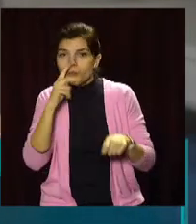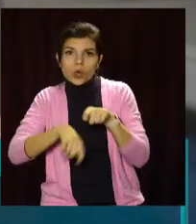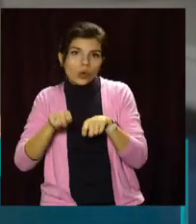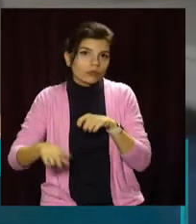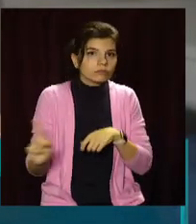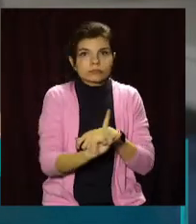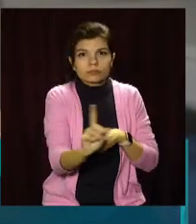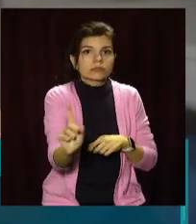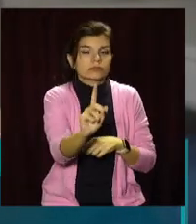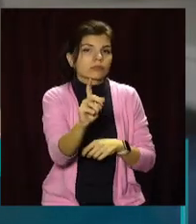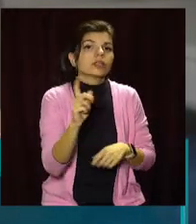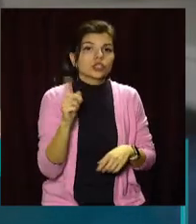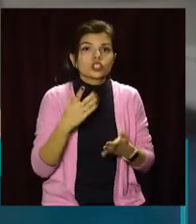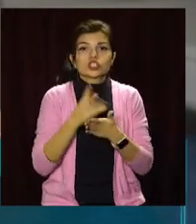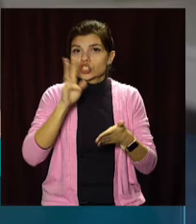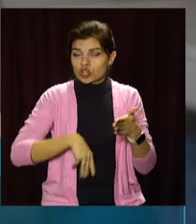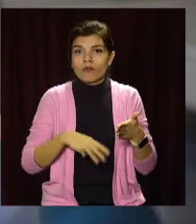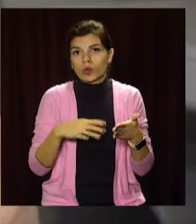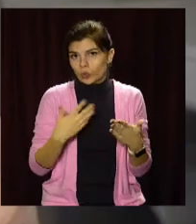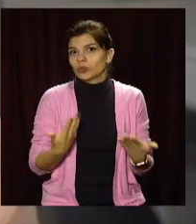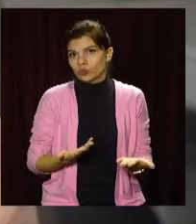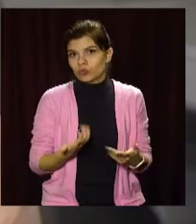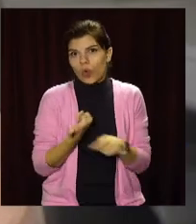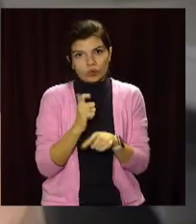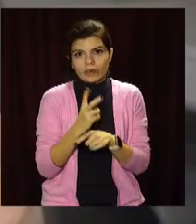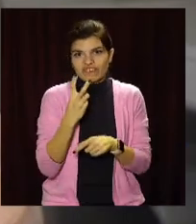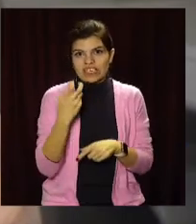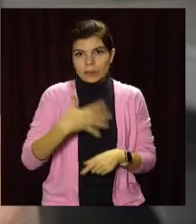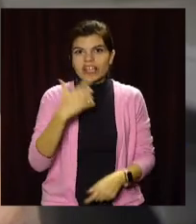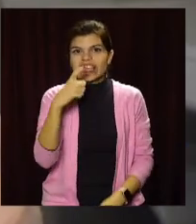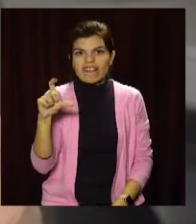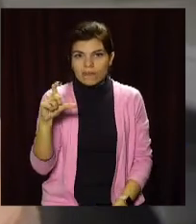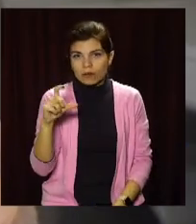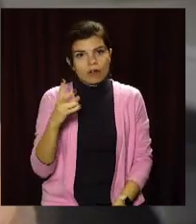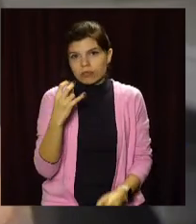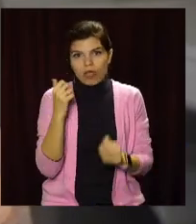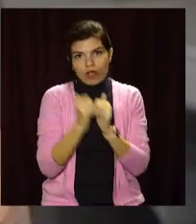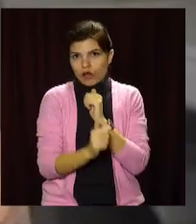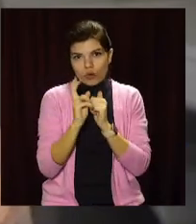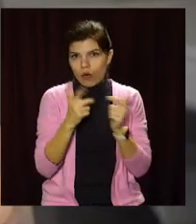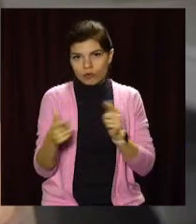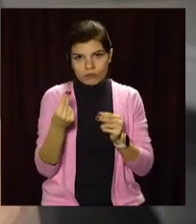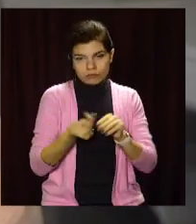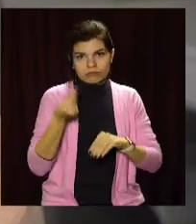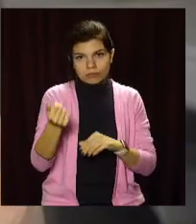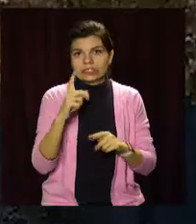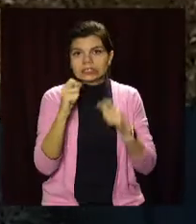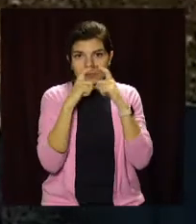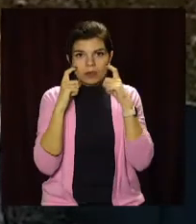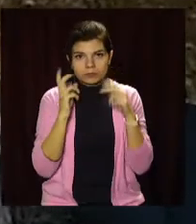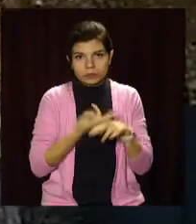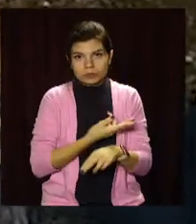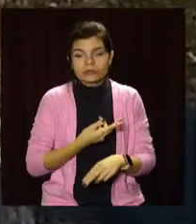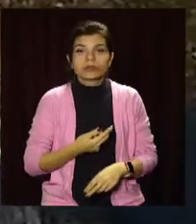местах контролирует. И штраф довольно-таки ощутимый. 250 евро, как бы не каждый готов платить за отсутствие маски.